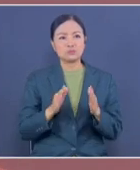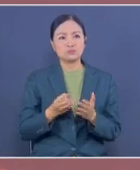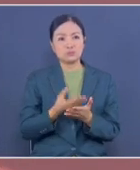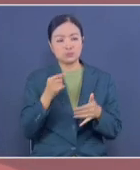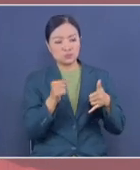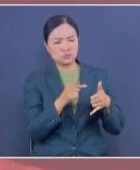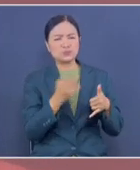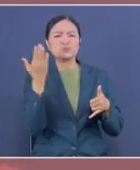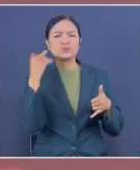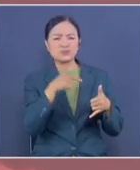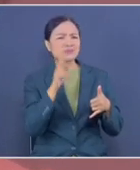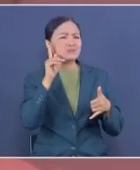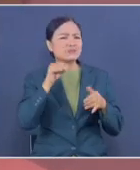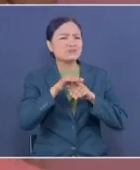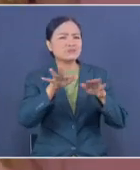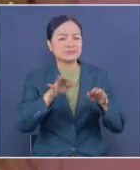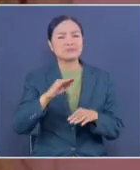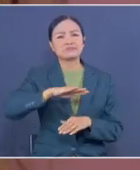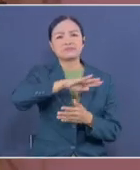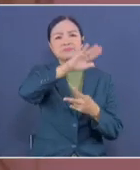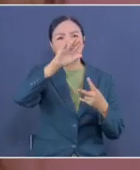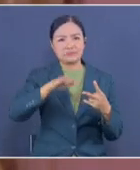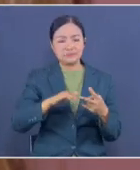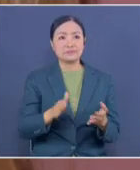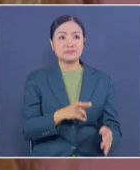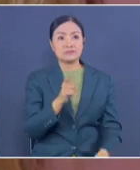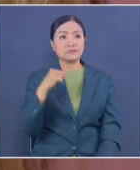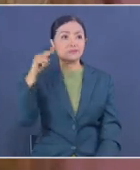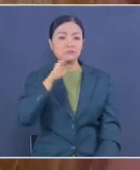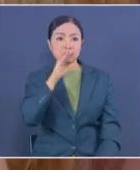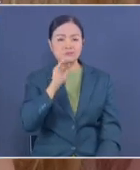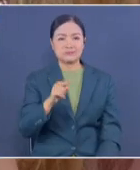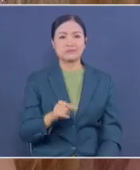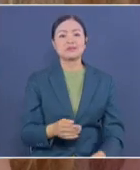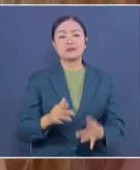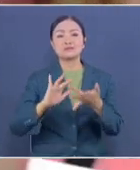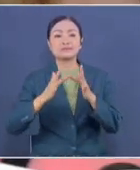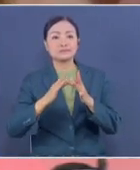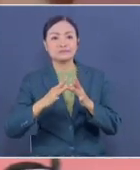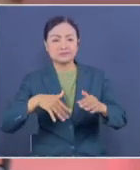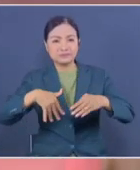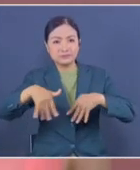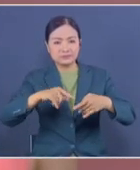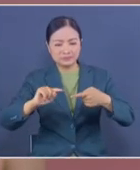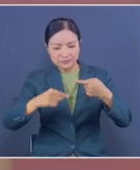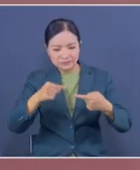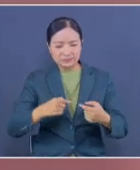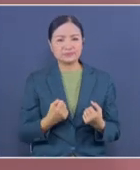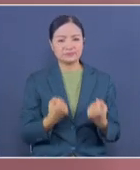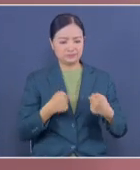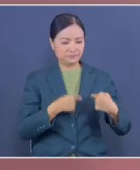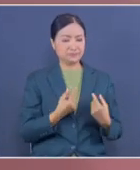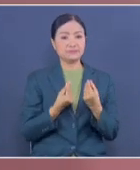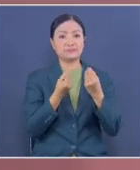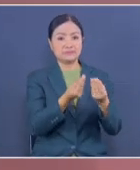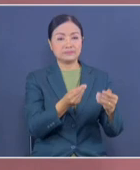านะแค่พี่น้องเท่านั้นนะคะทั้งนี้หลังจากที่สาวแมทให้สัมภาษณ์ไปชาวเน็ตก็คอมเมนต์ให้กำลังใจรวมถึงเพื่อนๆด